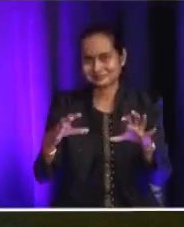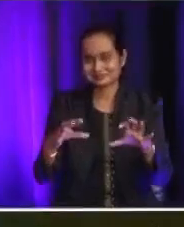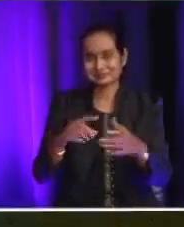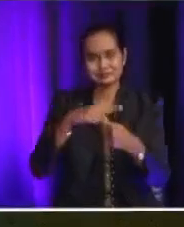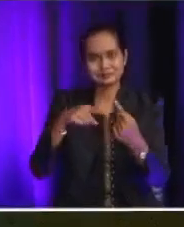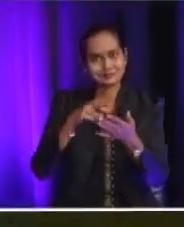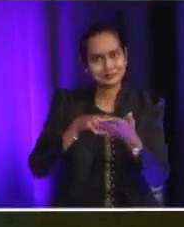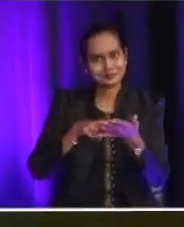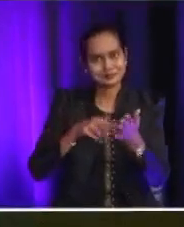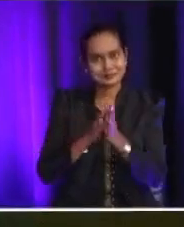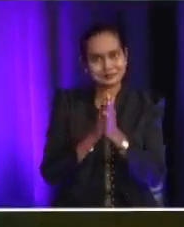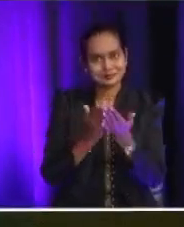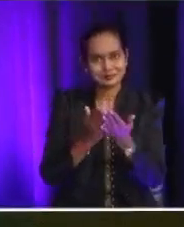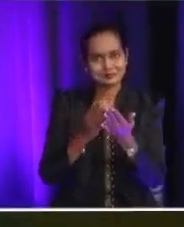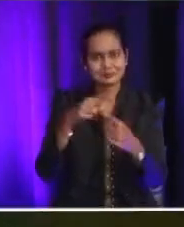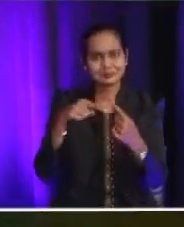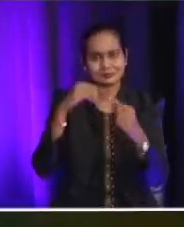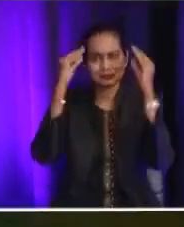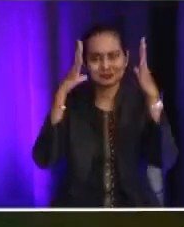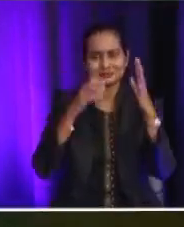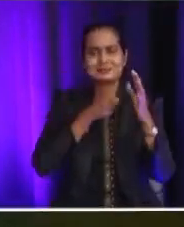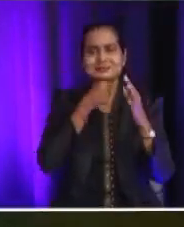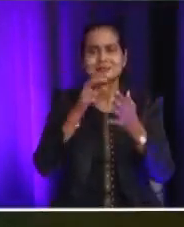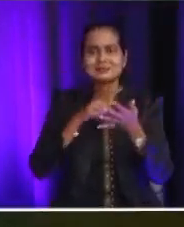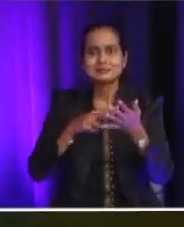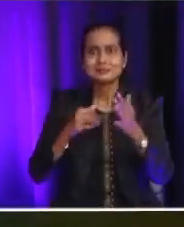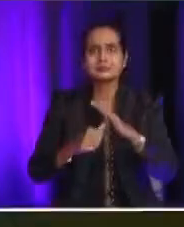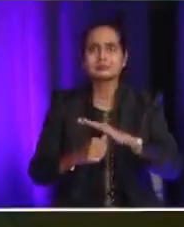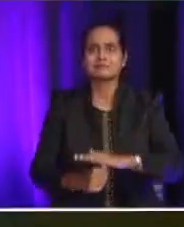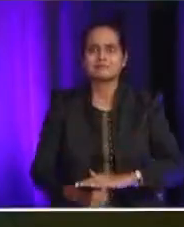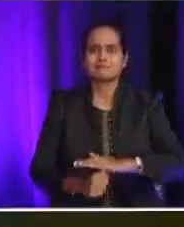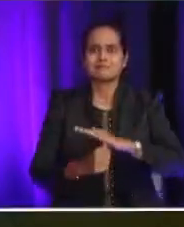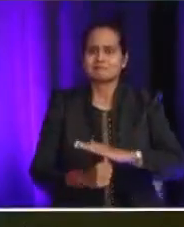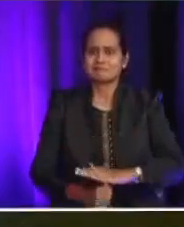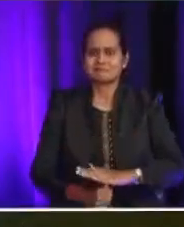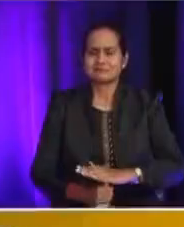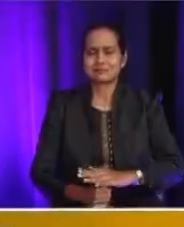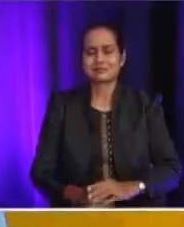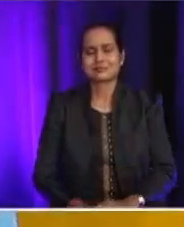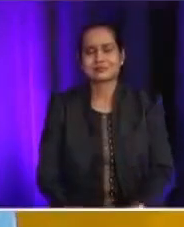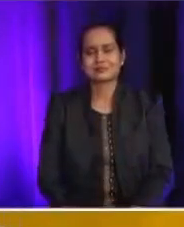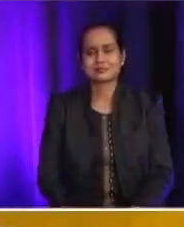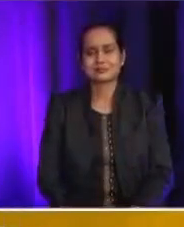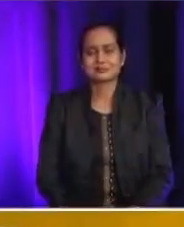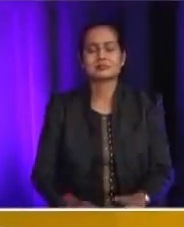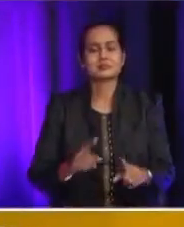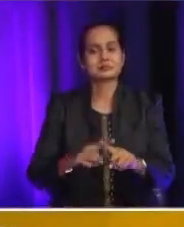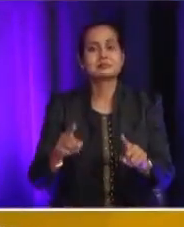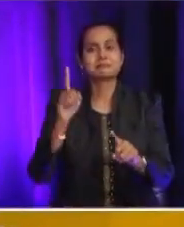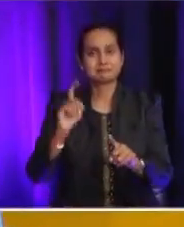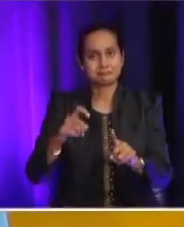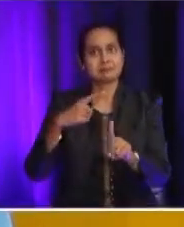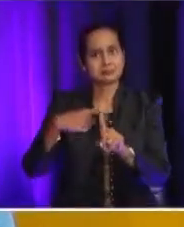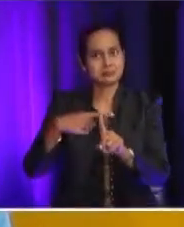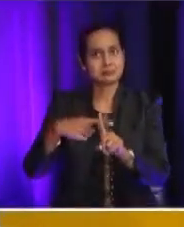tu, cikgu suruh baca stres. Lagi stres. Tak adalah, cikgu. Tak adalah kan? Maksud dia membaca, kita kena positif. Betul. Membaca